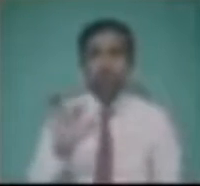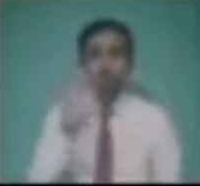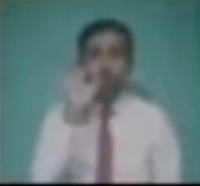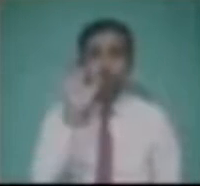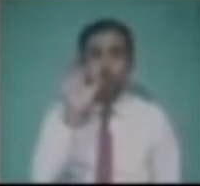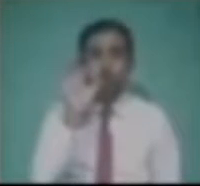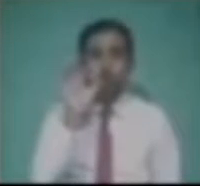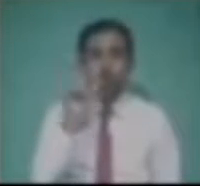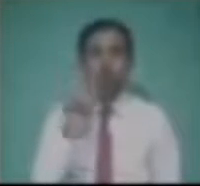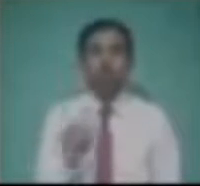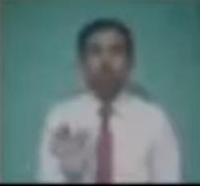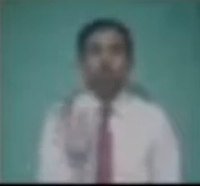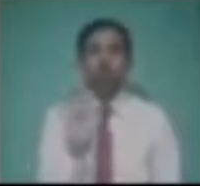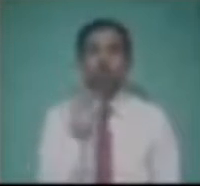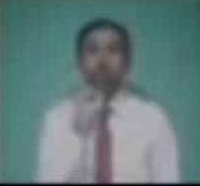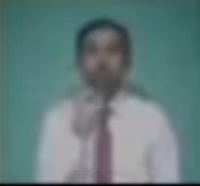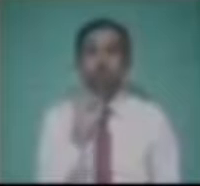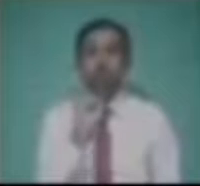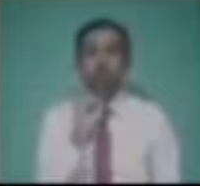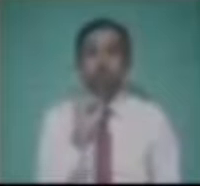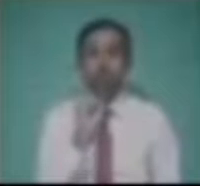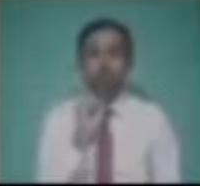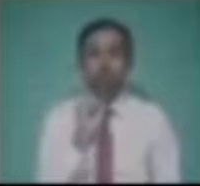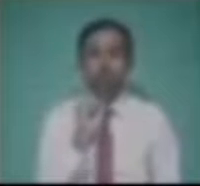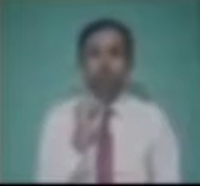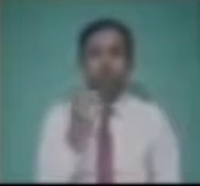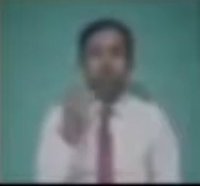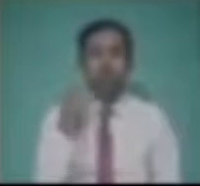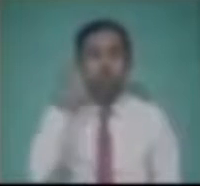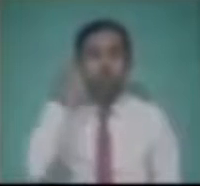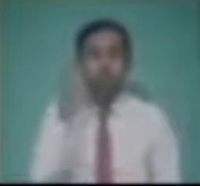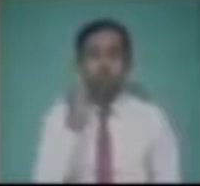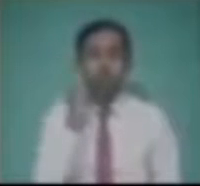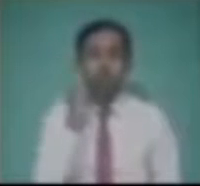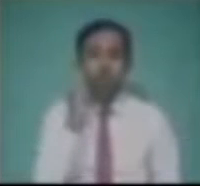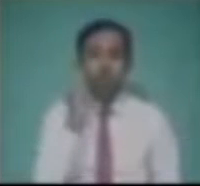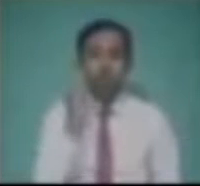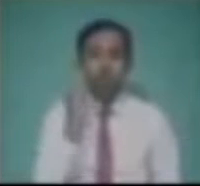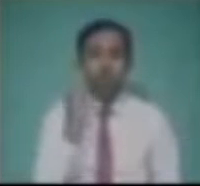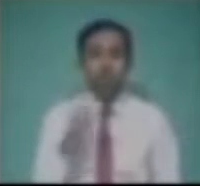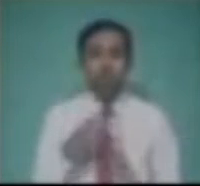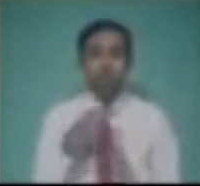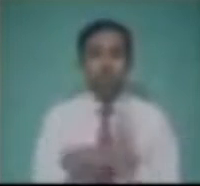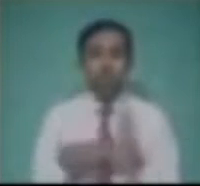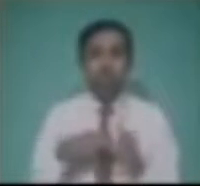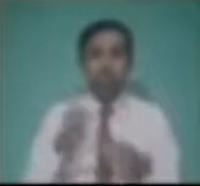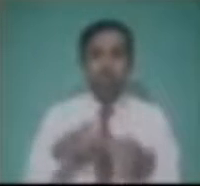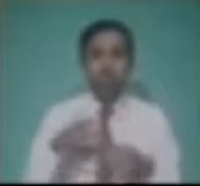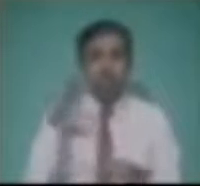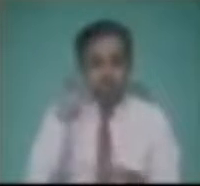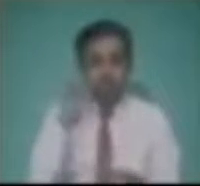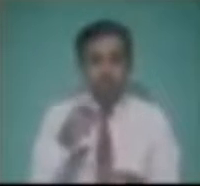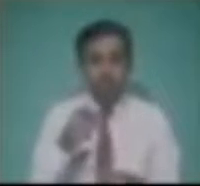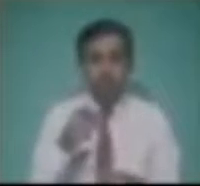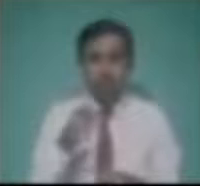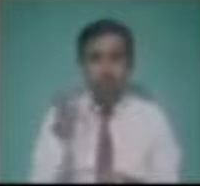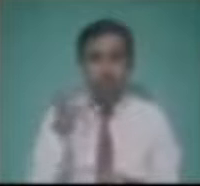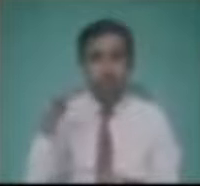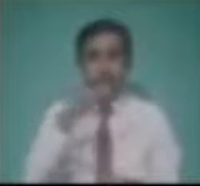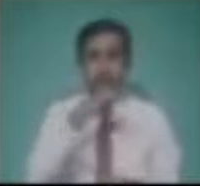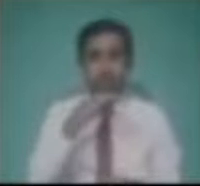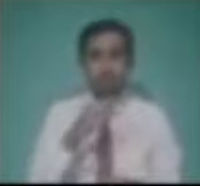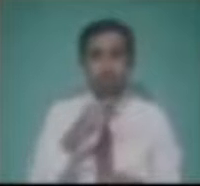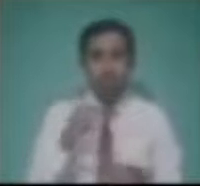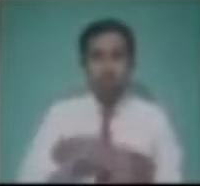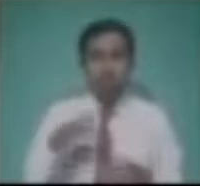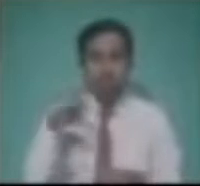yana minissu kohomada thoranne? Egolla parinathada? Egolata jathika prashna watahenawada? Egolata janathawage